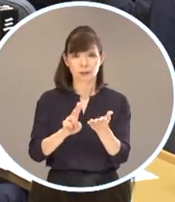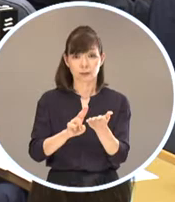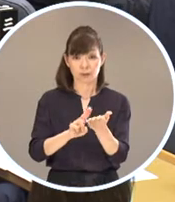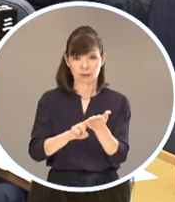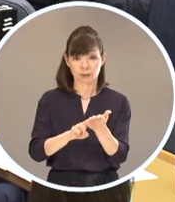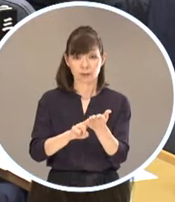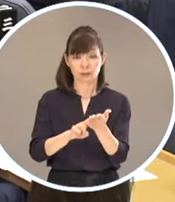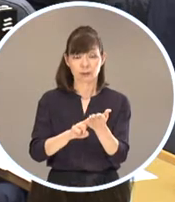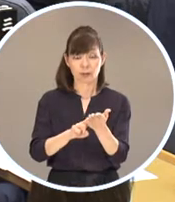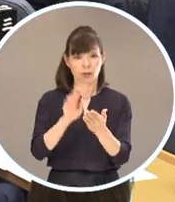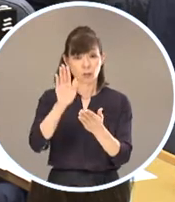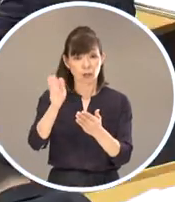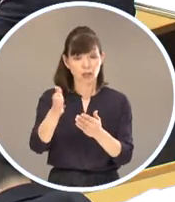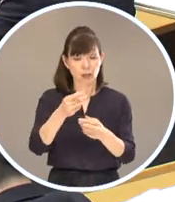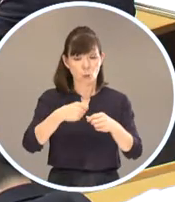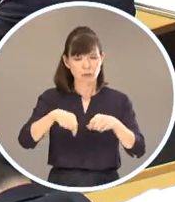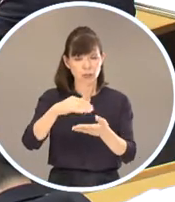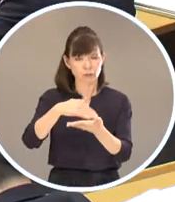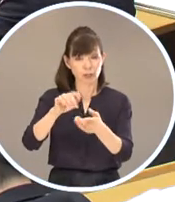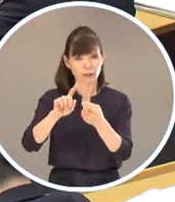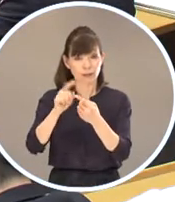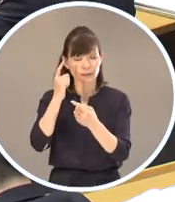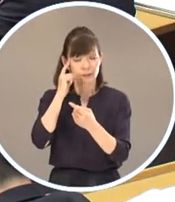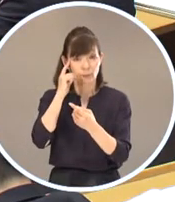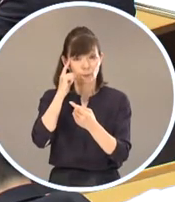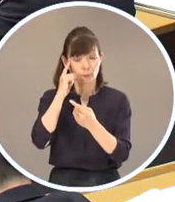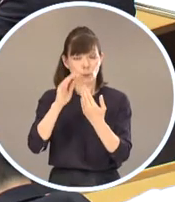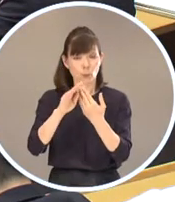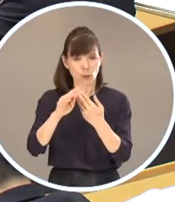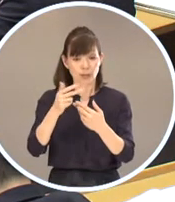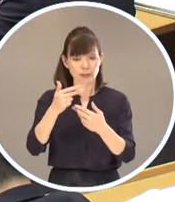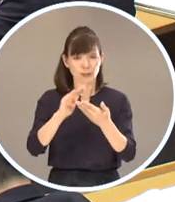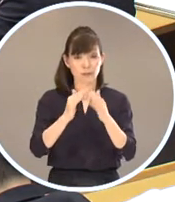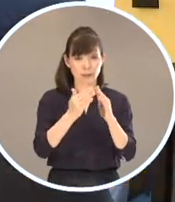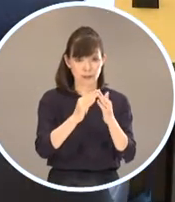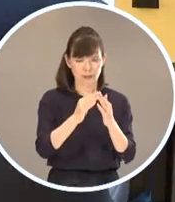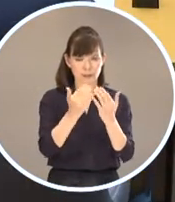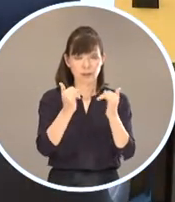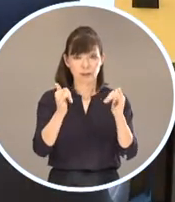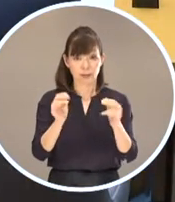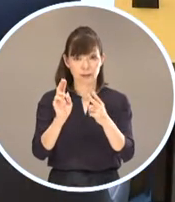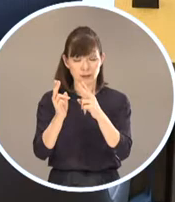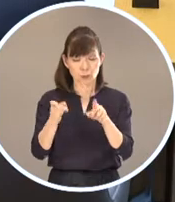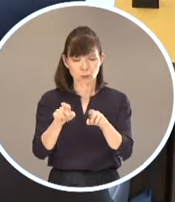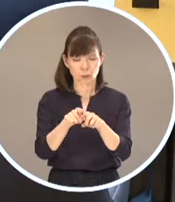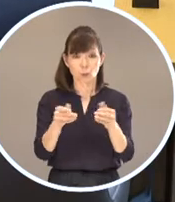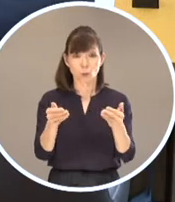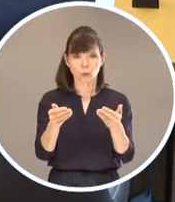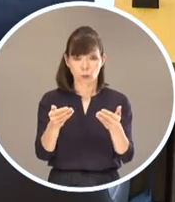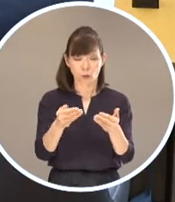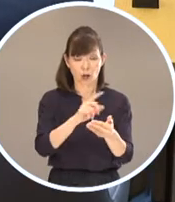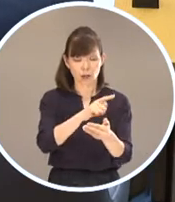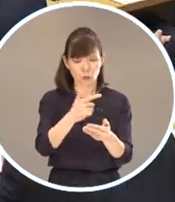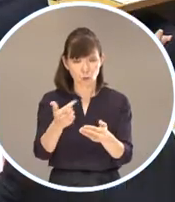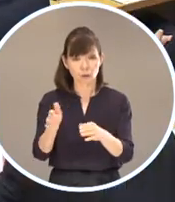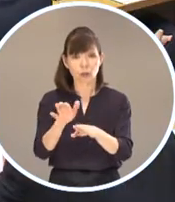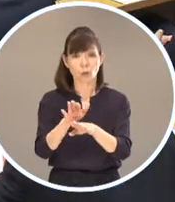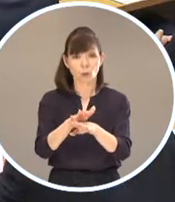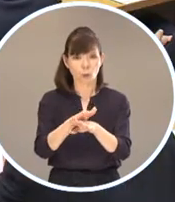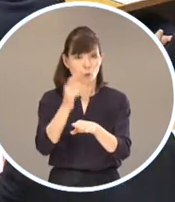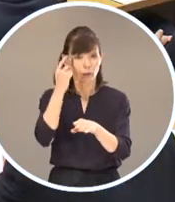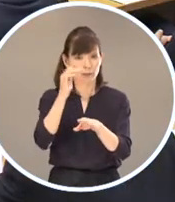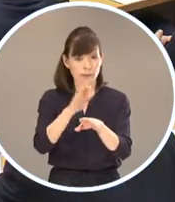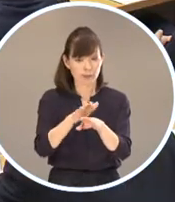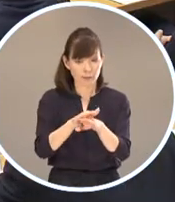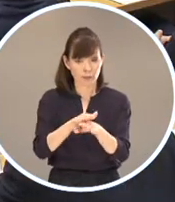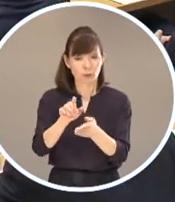い、未来からの逆算的思考のほか、市長や民間との共同といった多様な実施手法の考え方も取